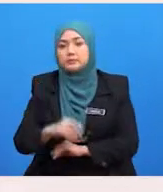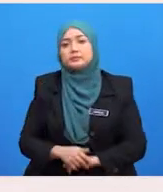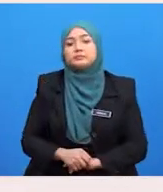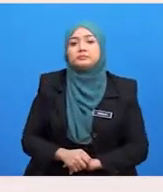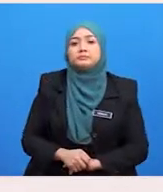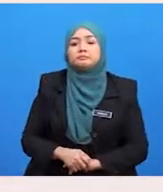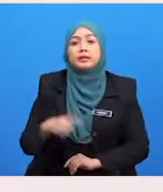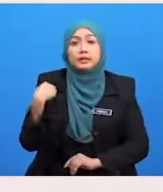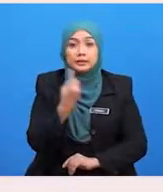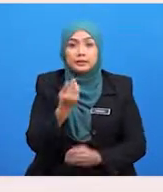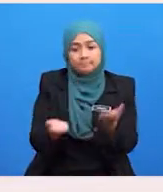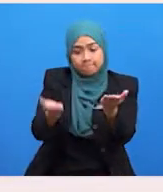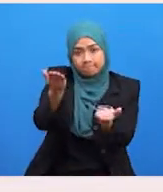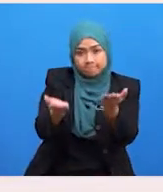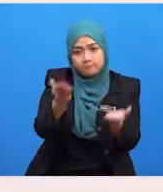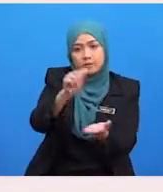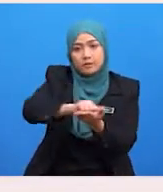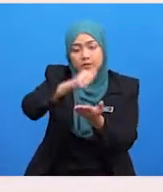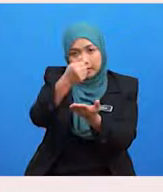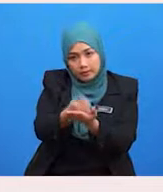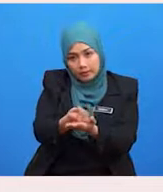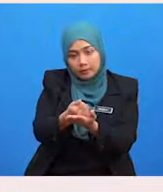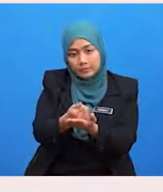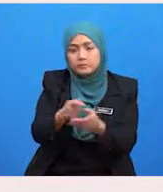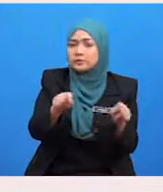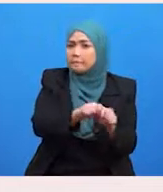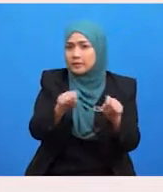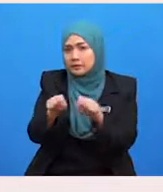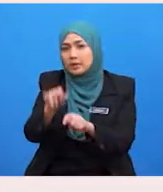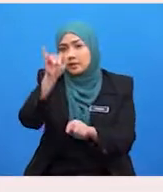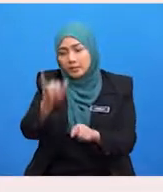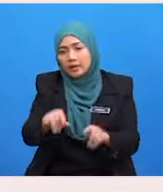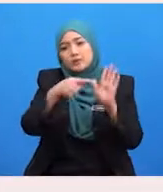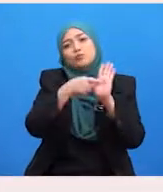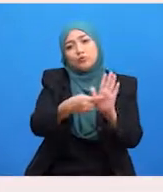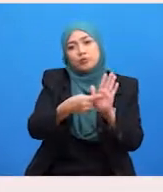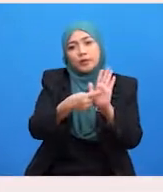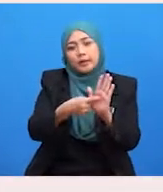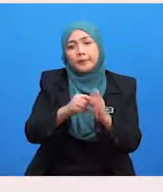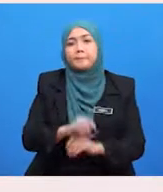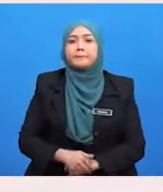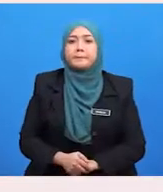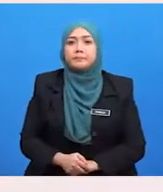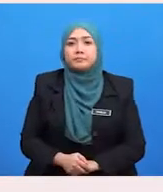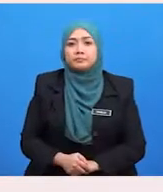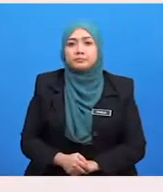RM6,435. Kita imbangkan kedua-dua akaun tersebut seperti yang ditunjukkan.